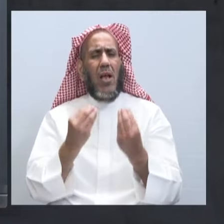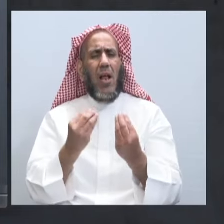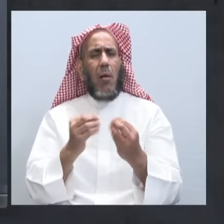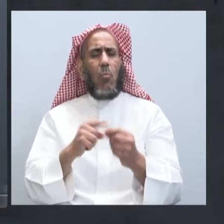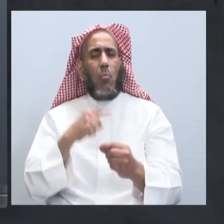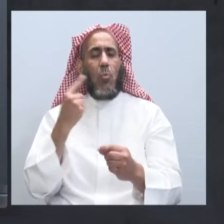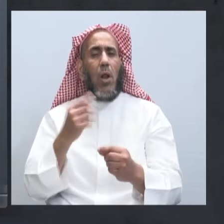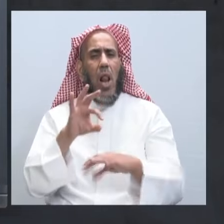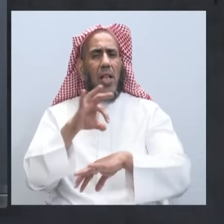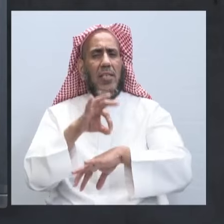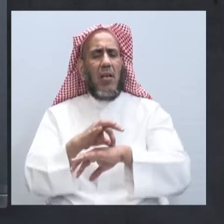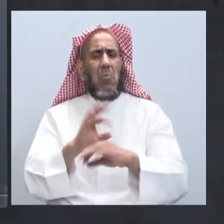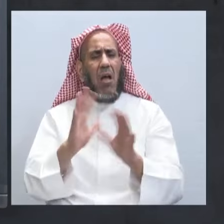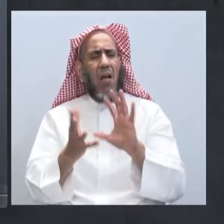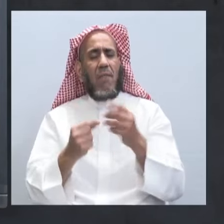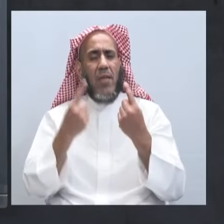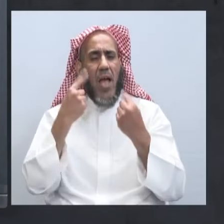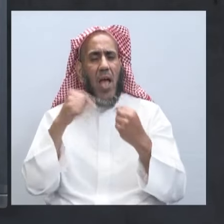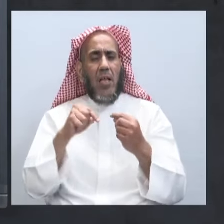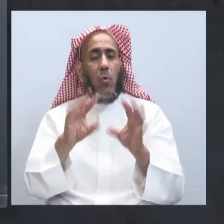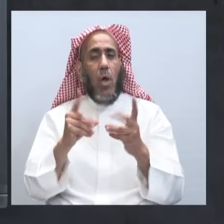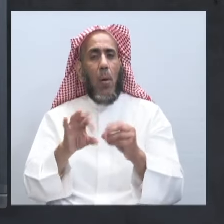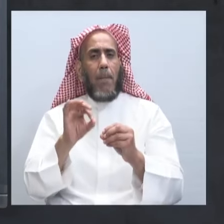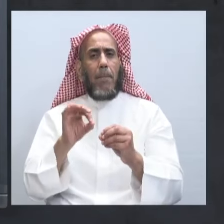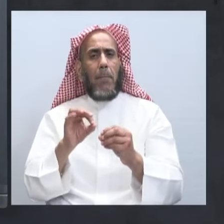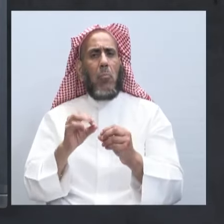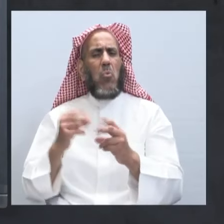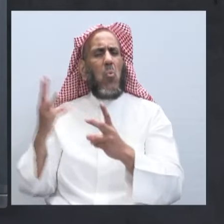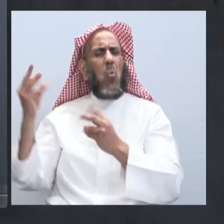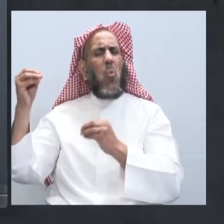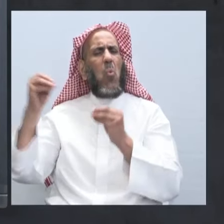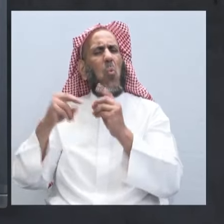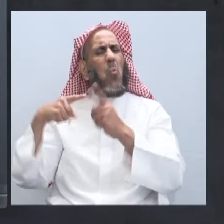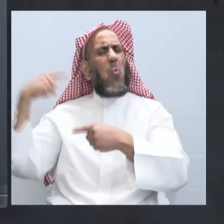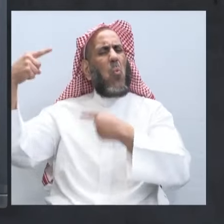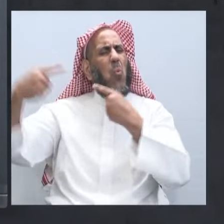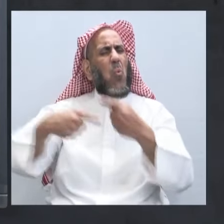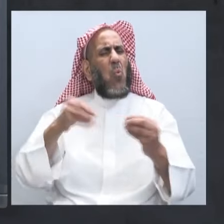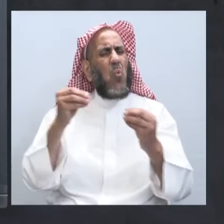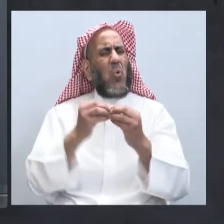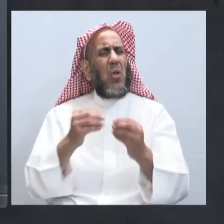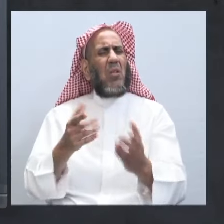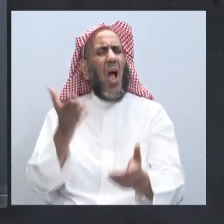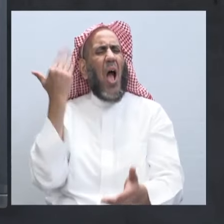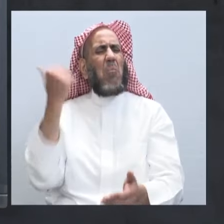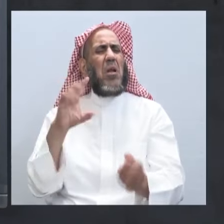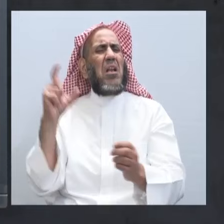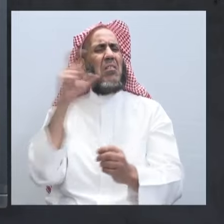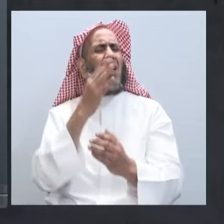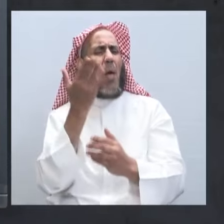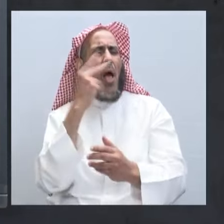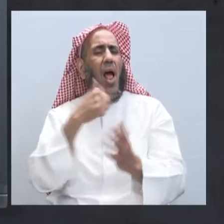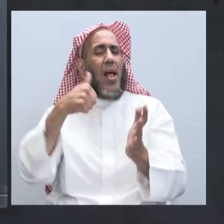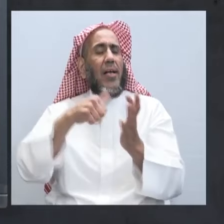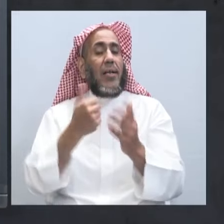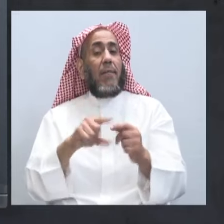الانسان احيانا في حياته وهي من موروثات الجاهليه نسال الله عز وجل السلامه في وحدتنا